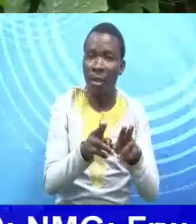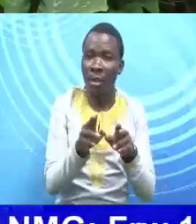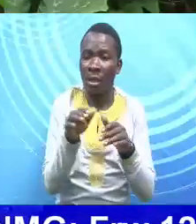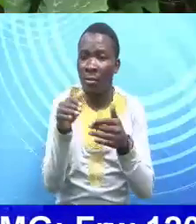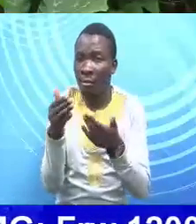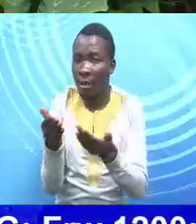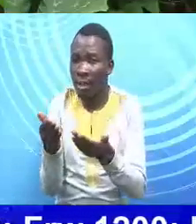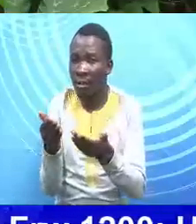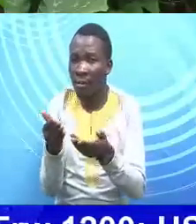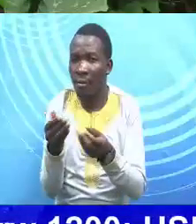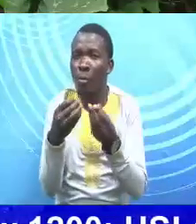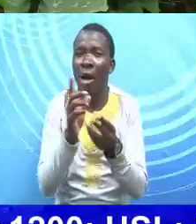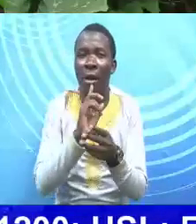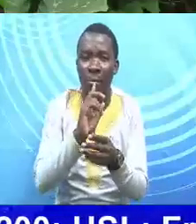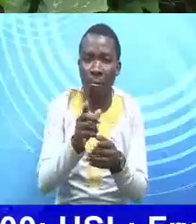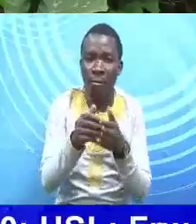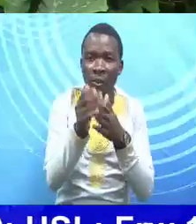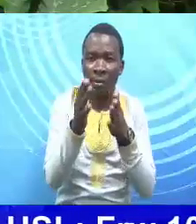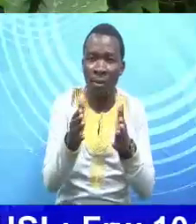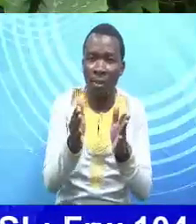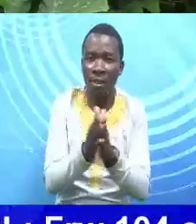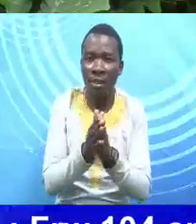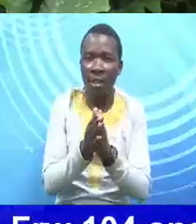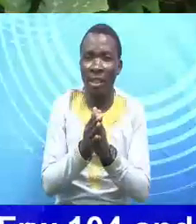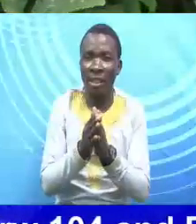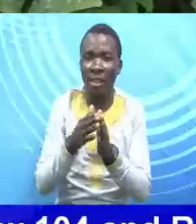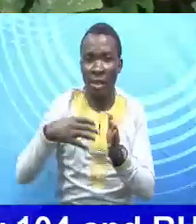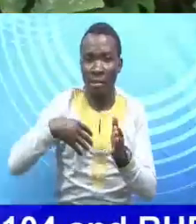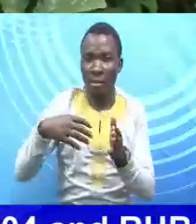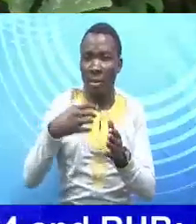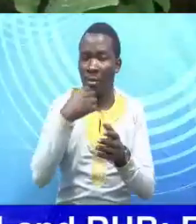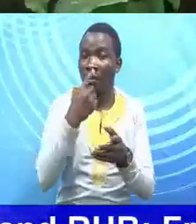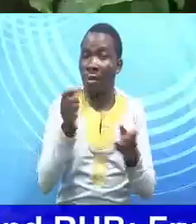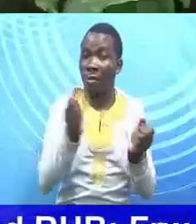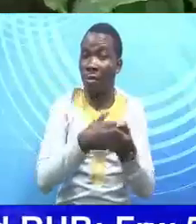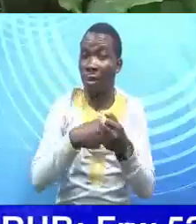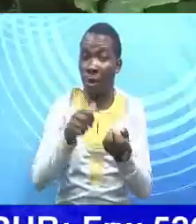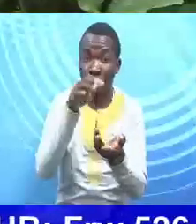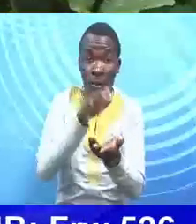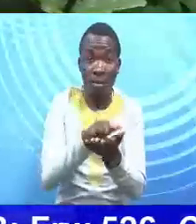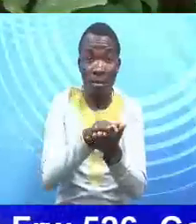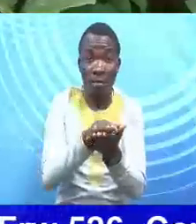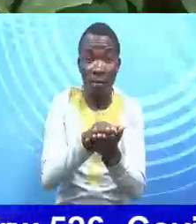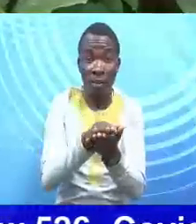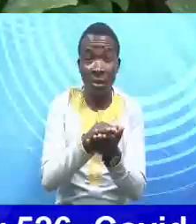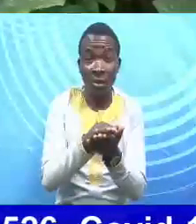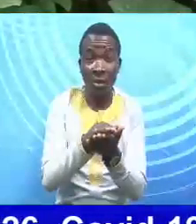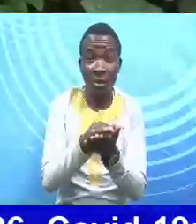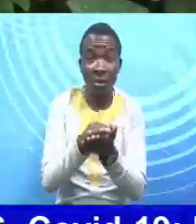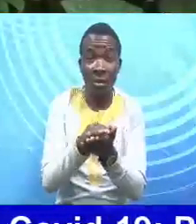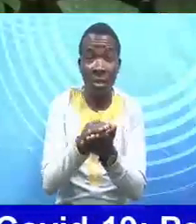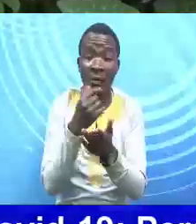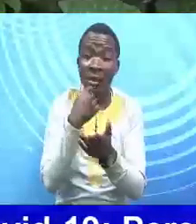ndetse na nyir'inzu yego n'abayobozi babivuze ko tutagomba kubyanura na nyir'inzu avuga ko tutagomba kubyanura nyine ngo ntitumucumbikire